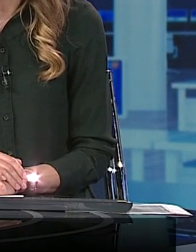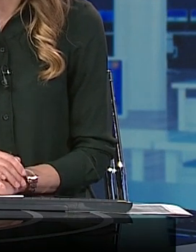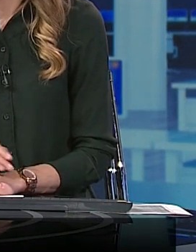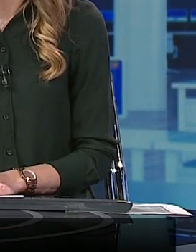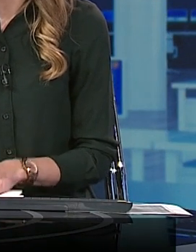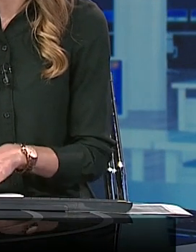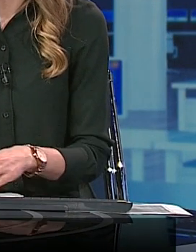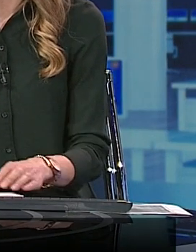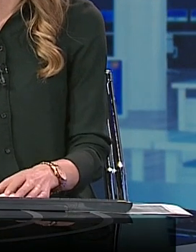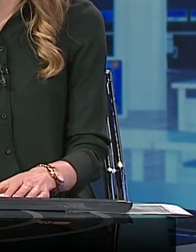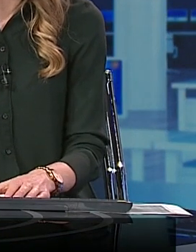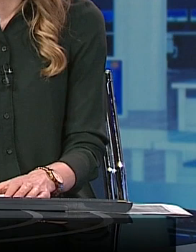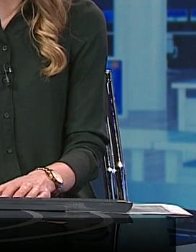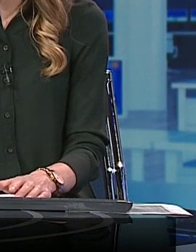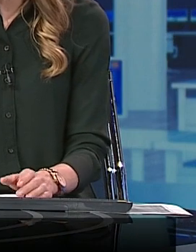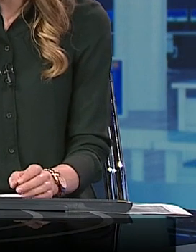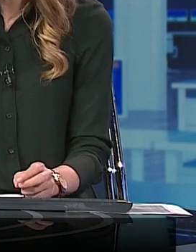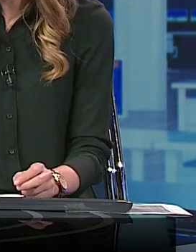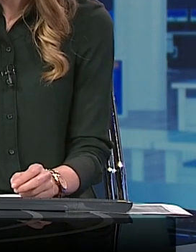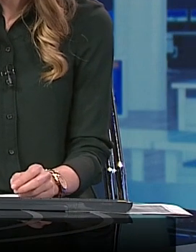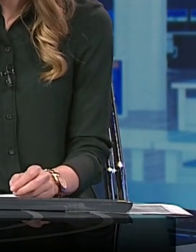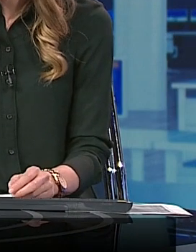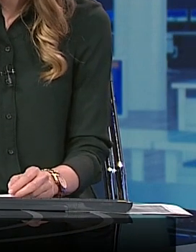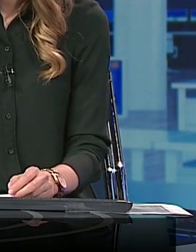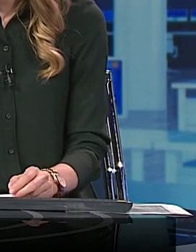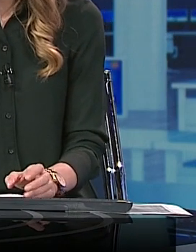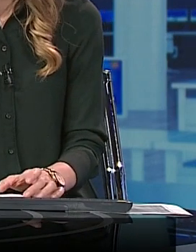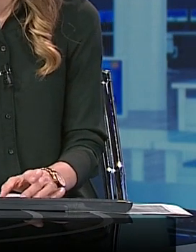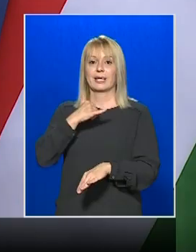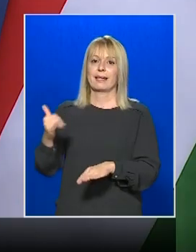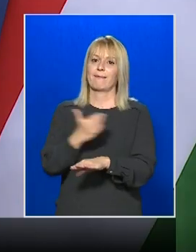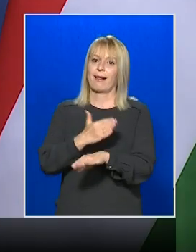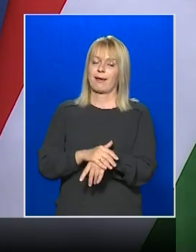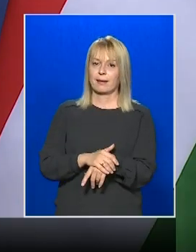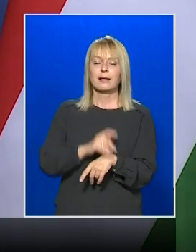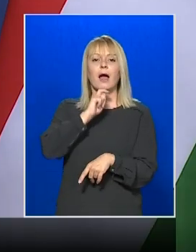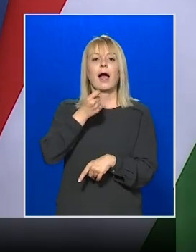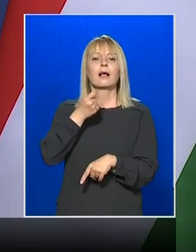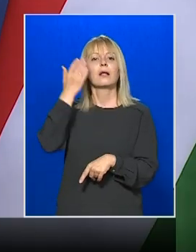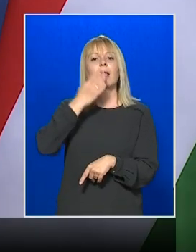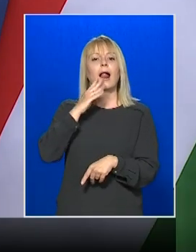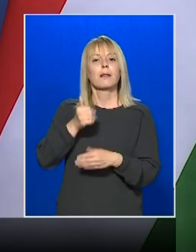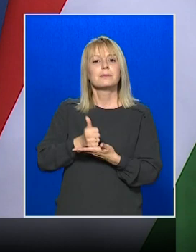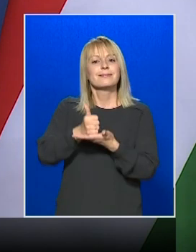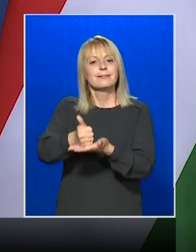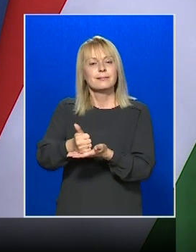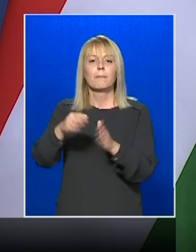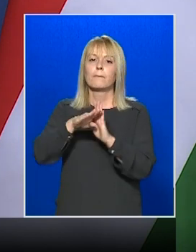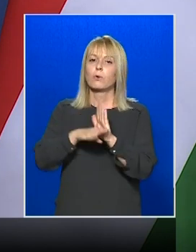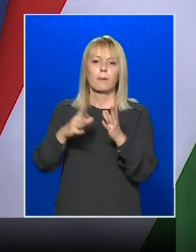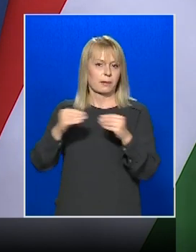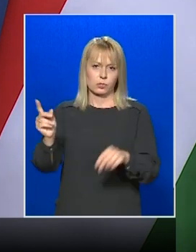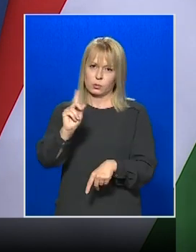ami komoly nemzetközi elismertséget szerzett Magyarországnak. A Hungary Helps program nem szűnik meg, az egy